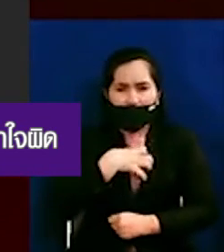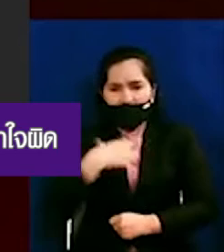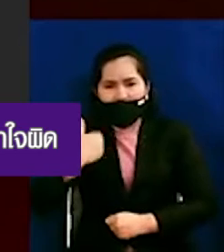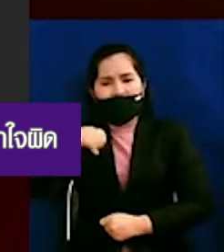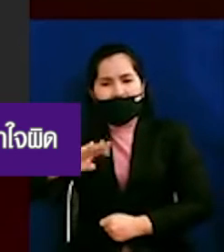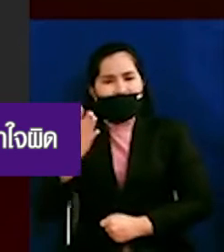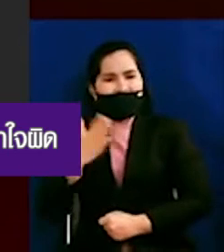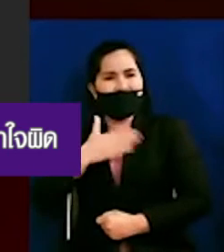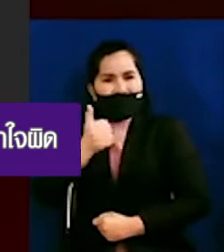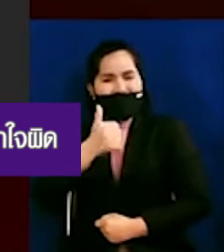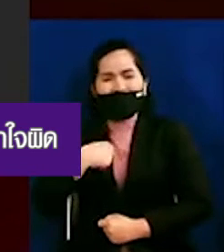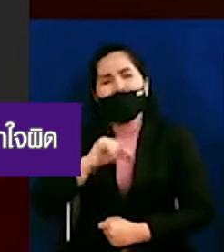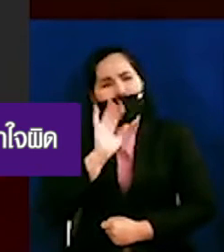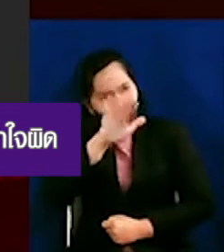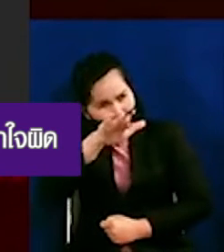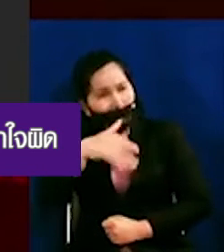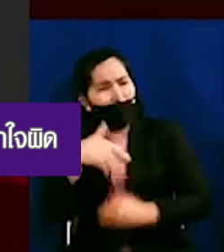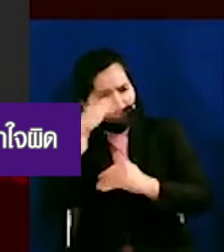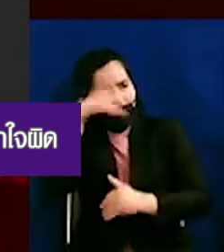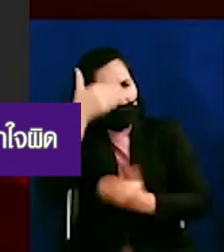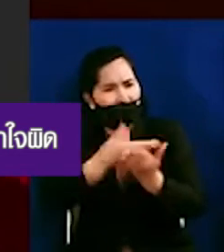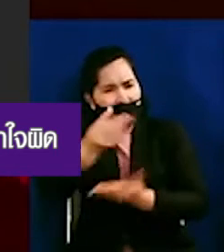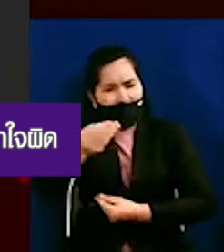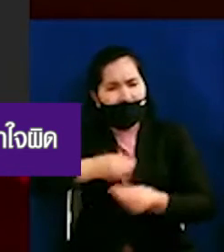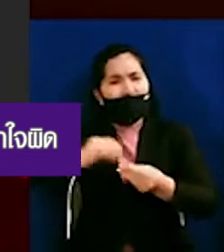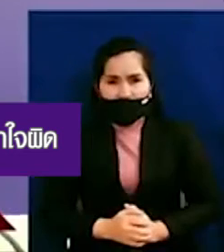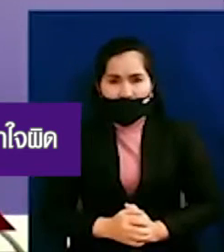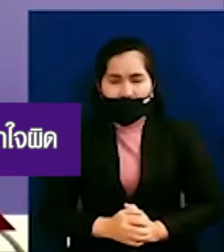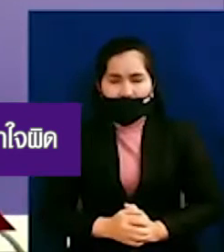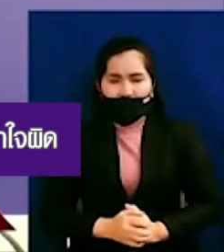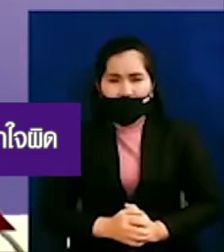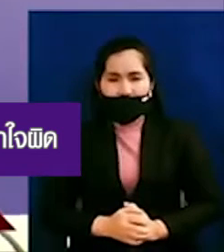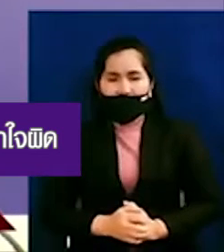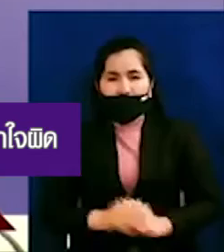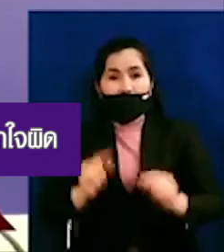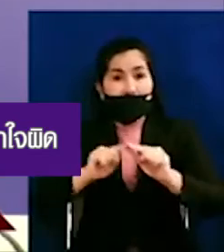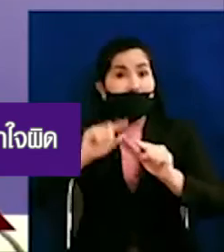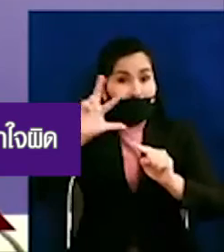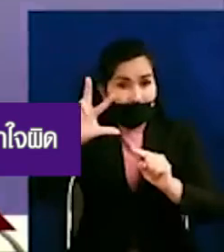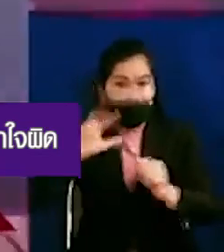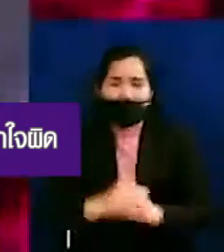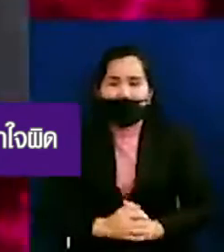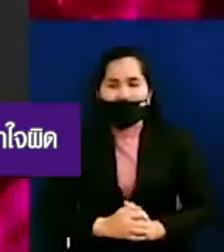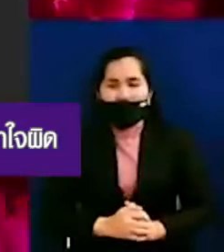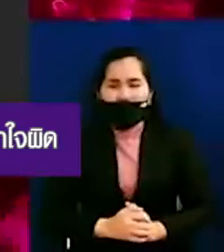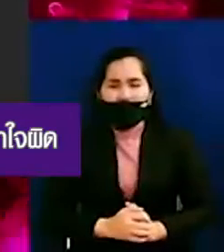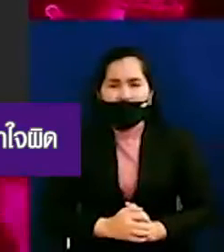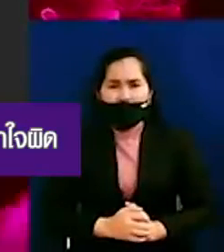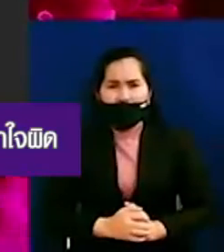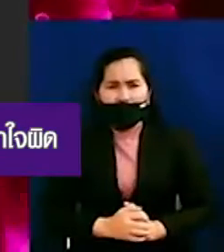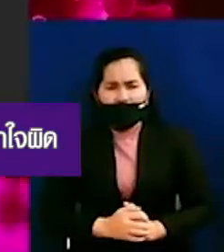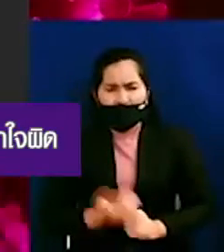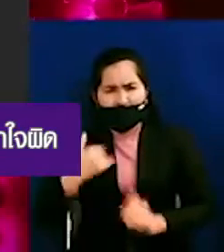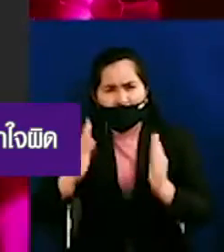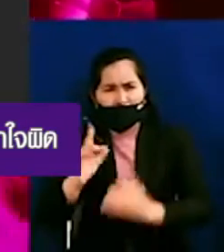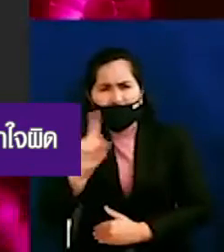หนึ่งที่จะมาให้เราใช้วัคซีนก่อนแล้วค่อยจ่ายเงินทีหลังได้ข้อที่ 3คือจริงหรือไม่ที่บริษัทไฟเออร์เสนอขายวัคซีนให้